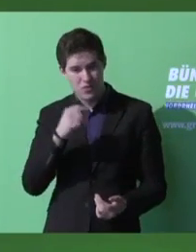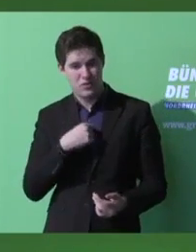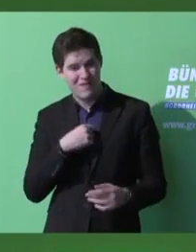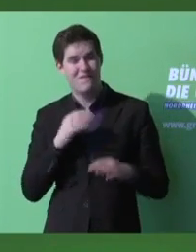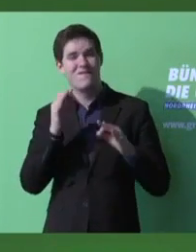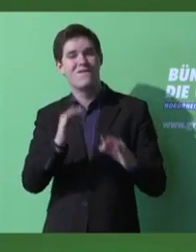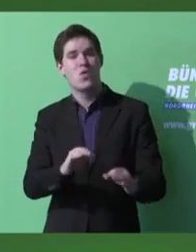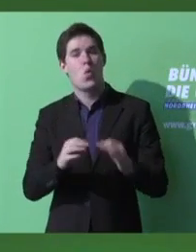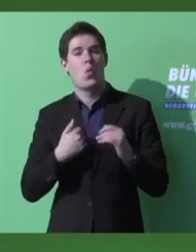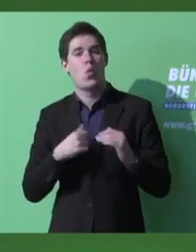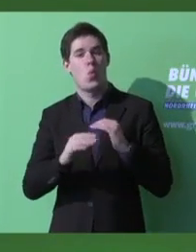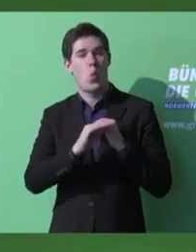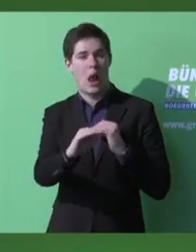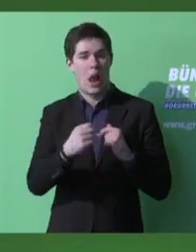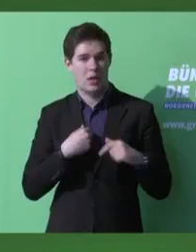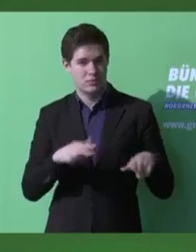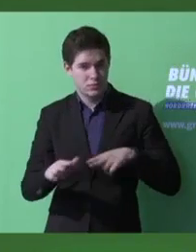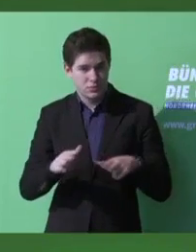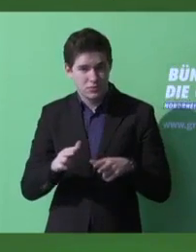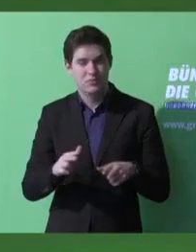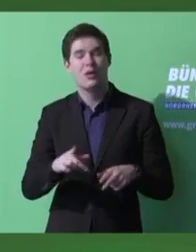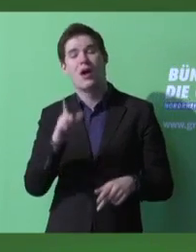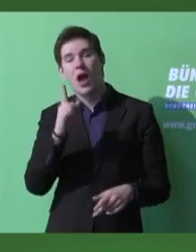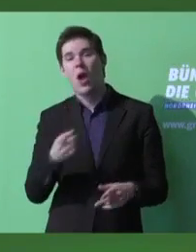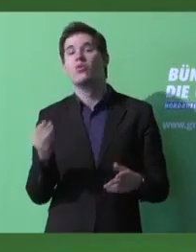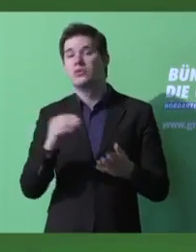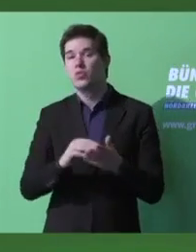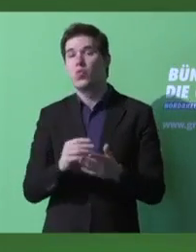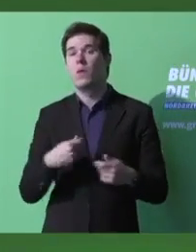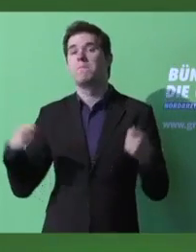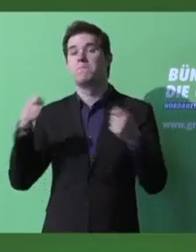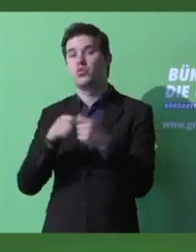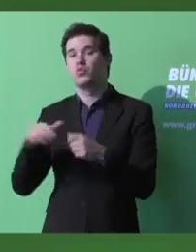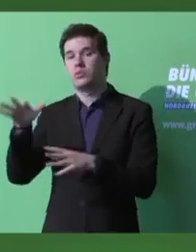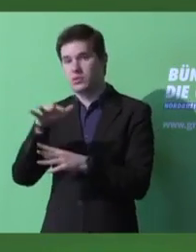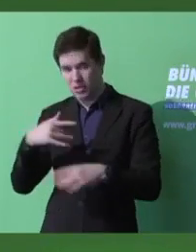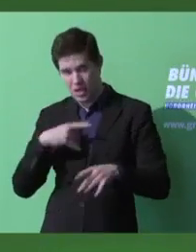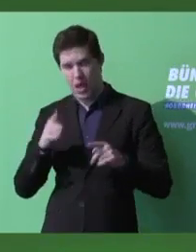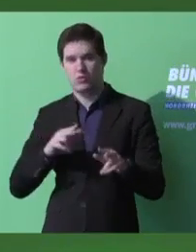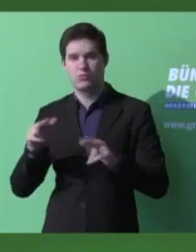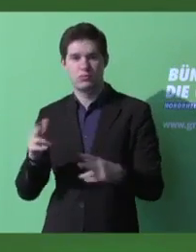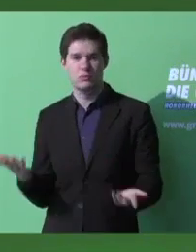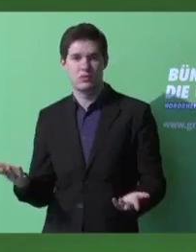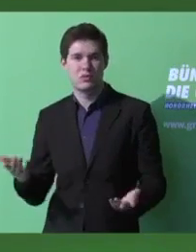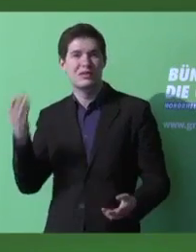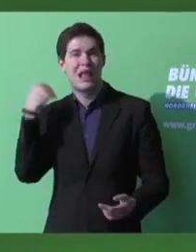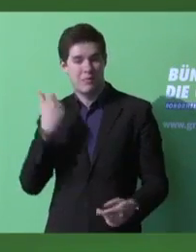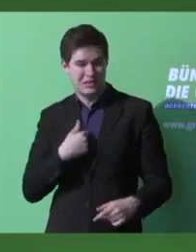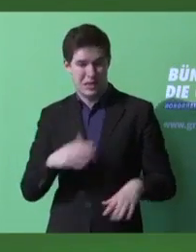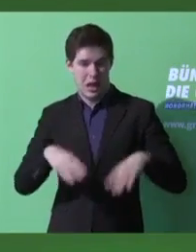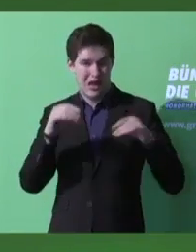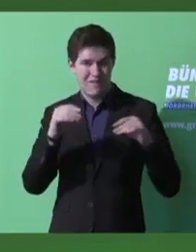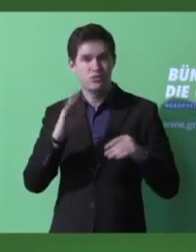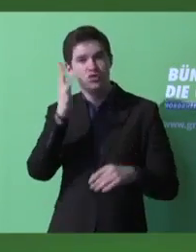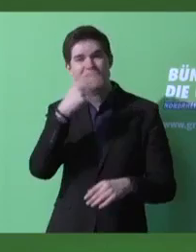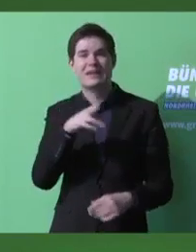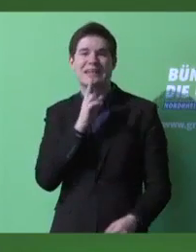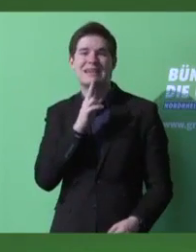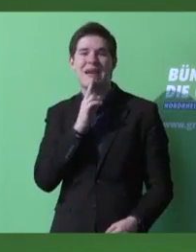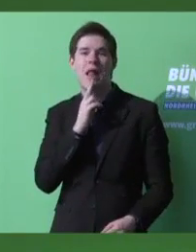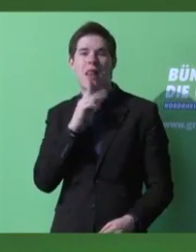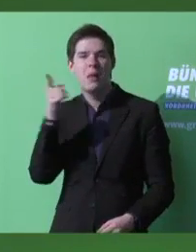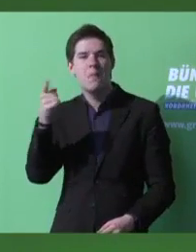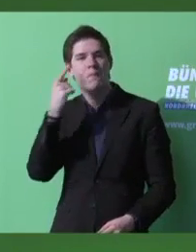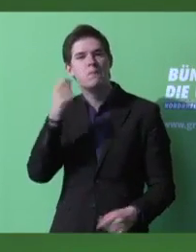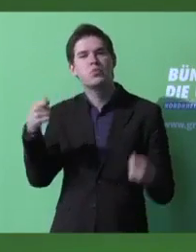für das Land, aber auch angefangen auf Bundesebene. Als wir angefangen haben, haben wir die schwarz-gelbe Mehrheit im Bundesrat